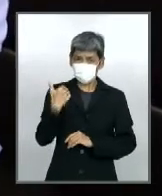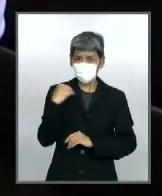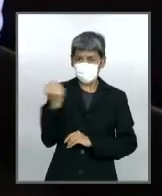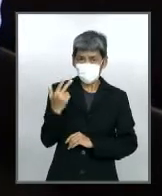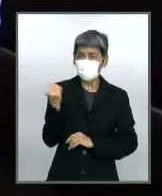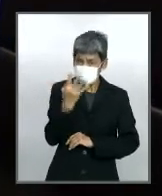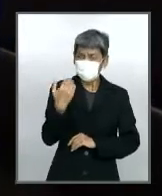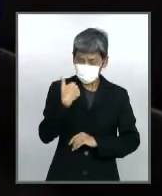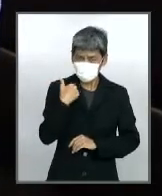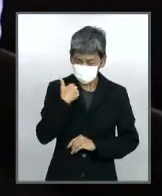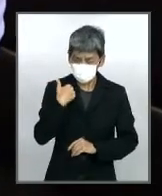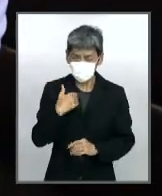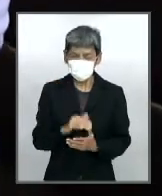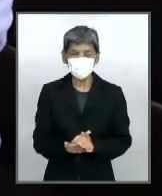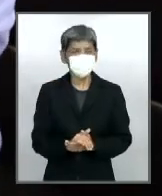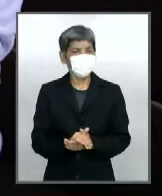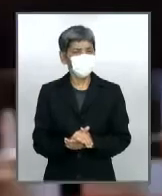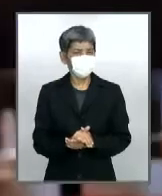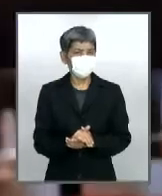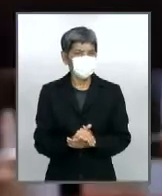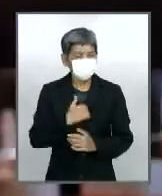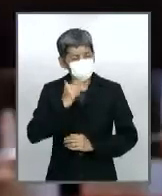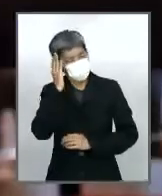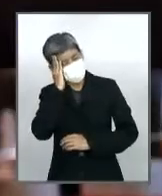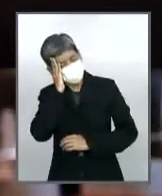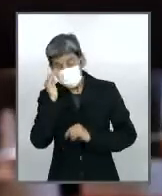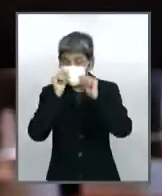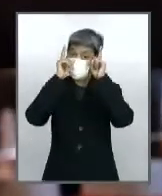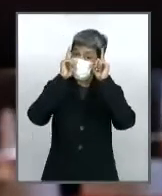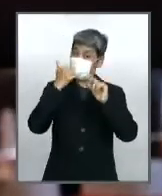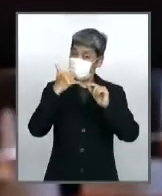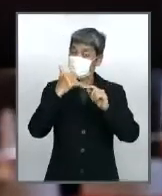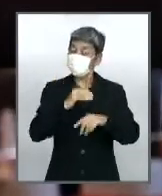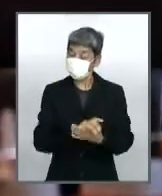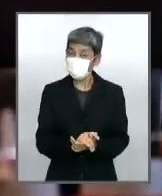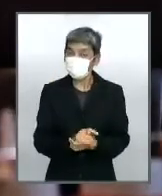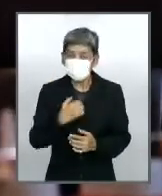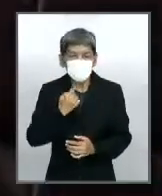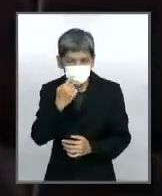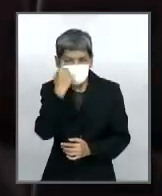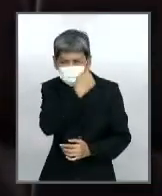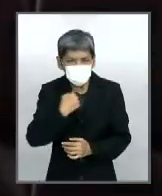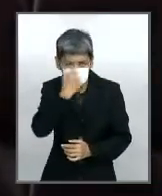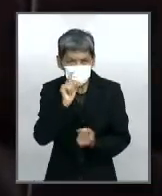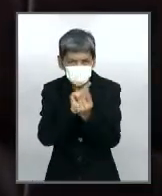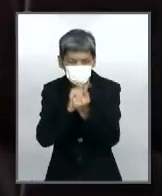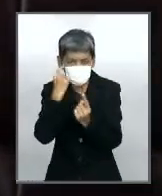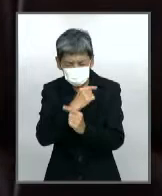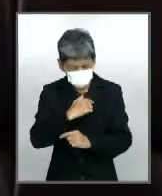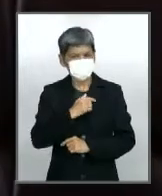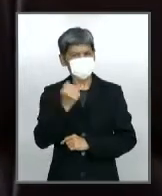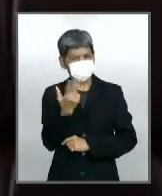จเหมือนกันแล้วตีสามตีสี่เยอะด้วย อาจจะไม่ยังไม่นอนก็คืออาจจะเพิ่งตื่นอย่างเงี้ยส่งเวลา อยากรู้จักเหมือนกันว่าแบ